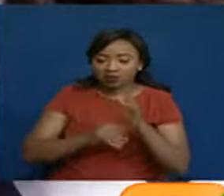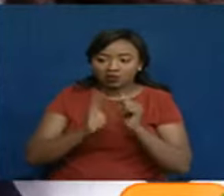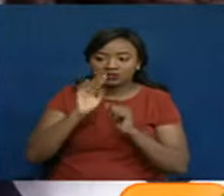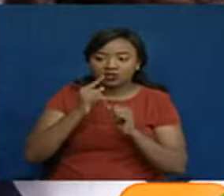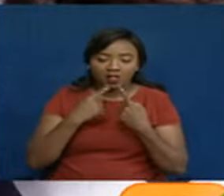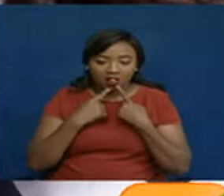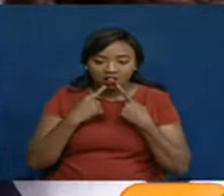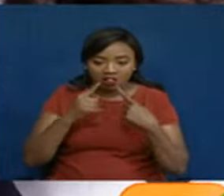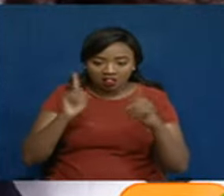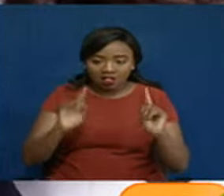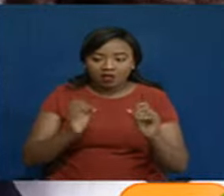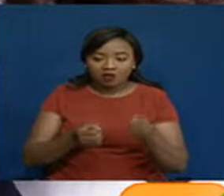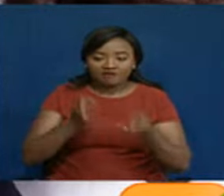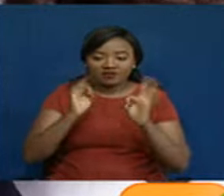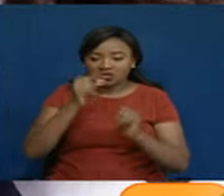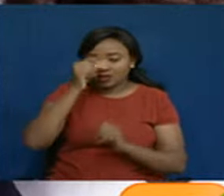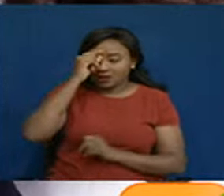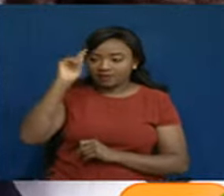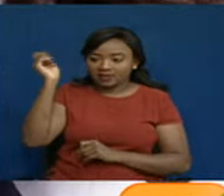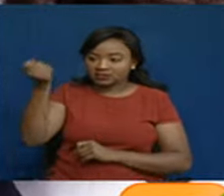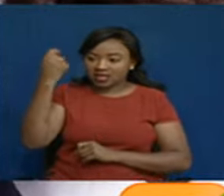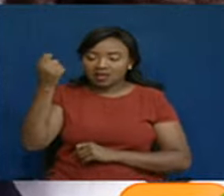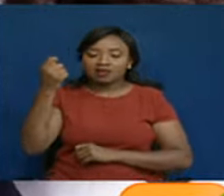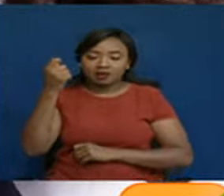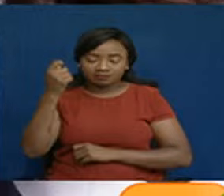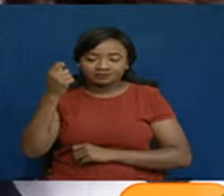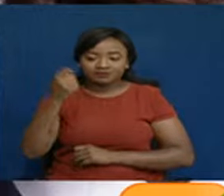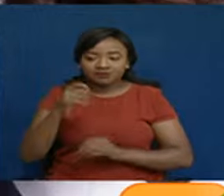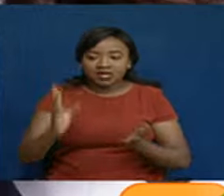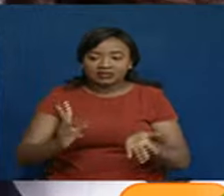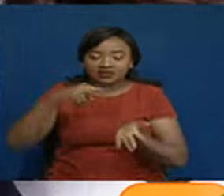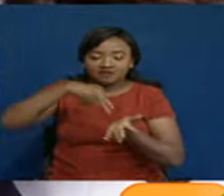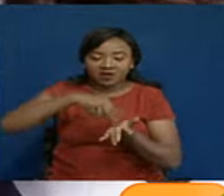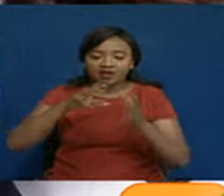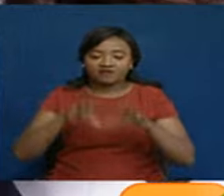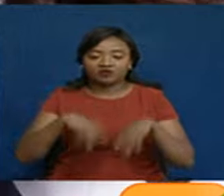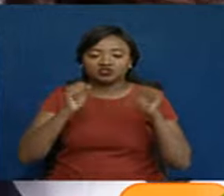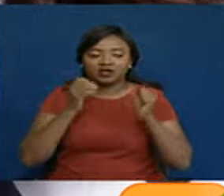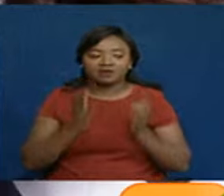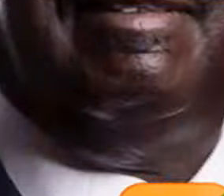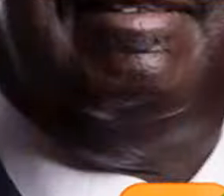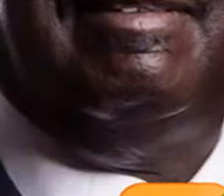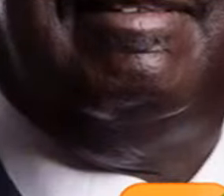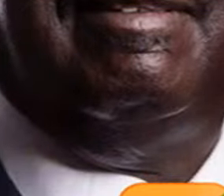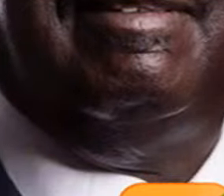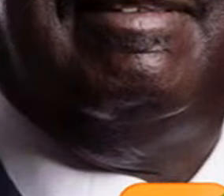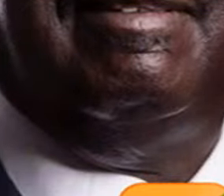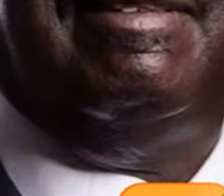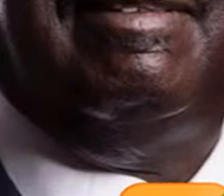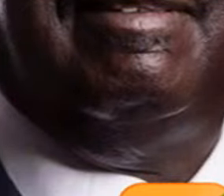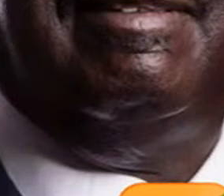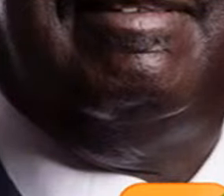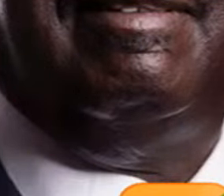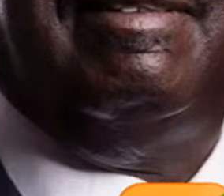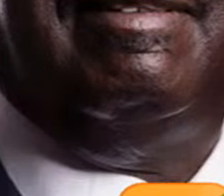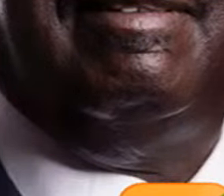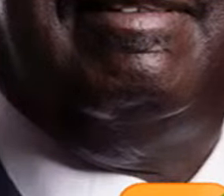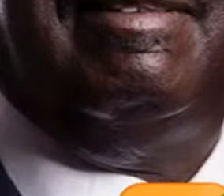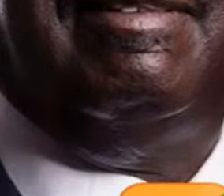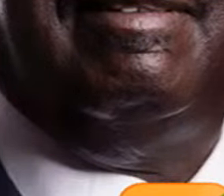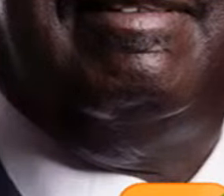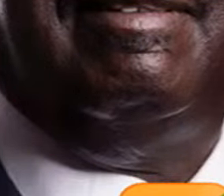na serikali ya Kenya kama mgombea wa uwenyekiti wa tume ya Umoja wa Afrika. Kisha atafanya kikao maalum